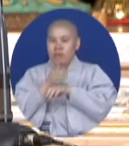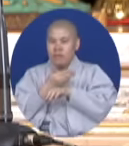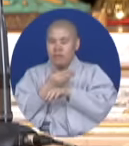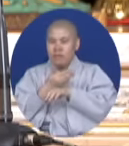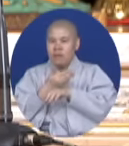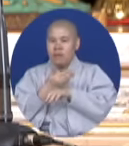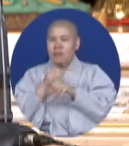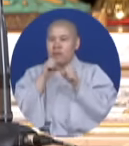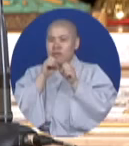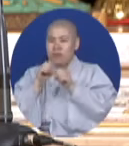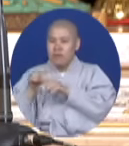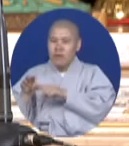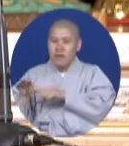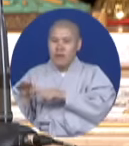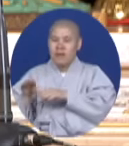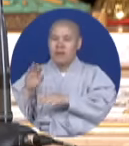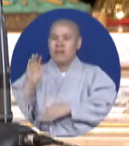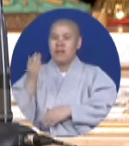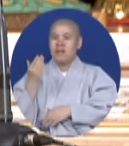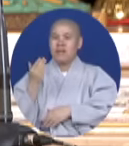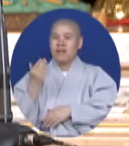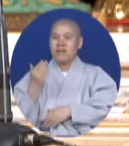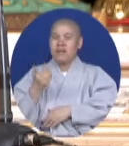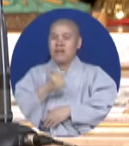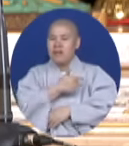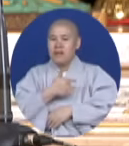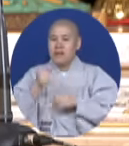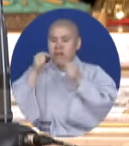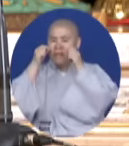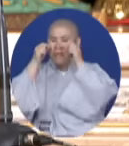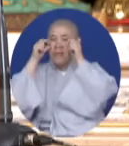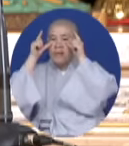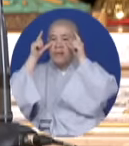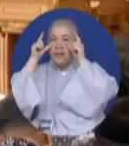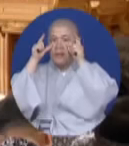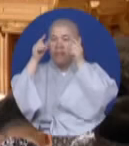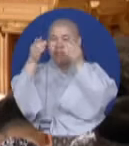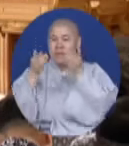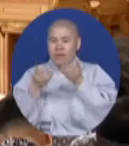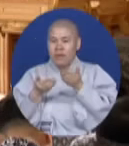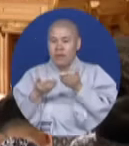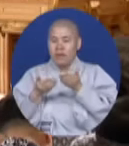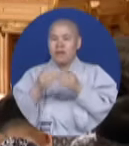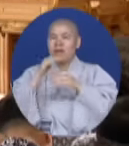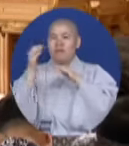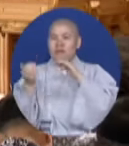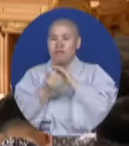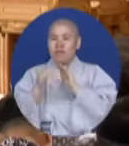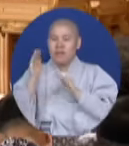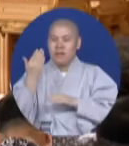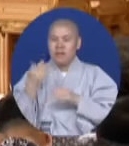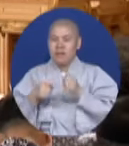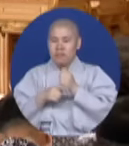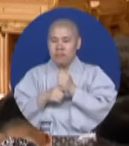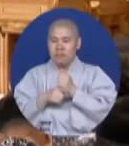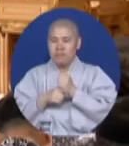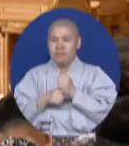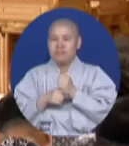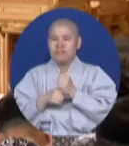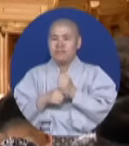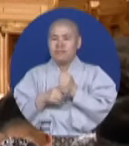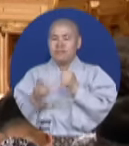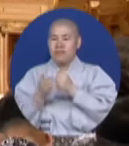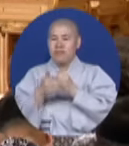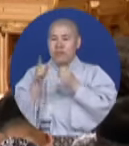여의게 된다. 큰 깨달음을 얻는다. 이 말입니다. 그러니까